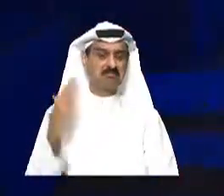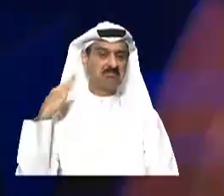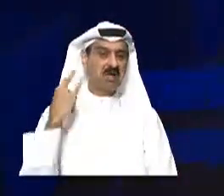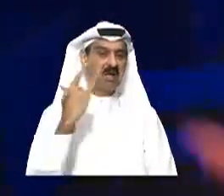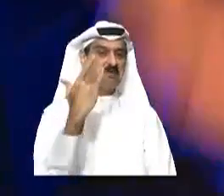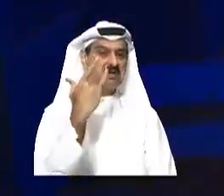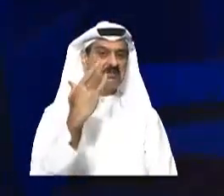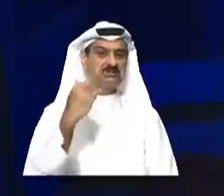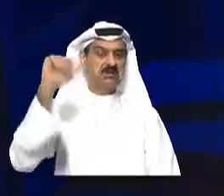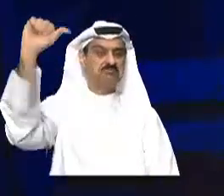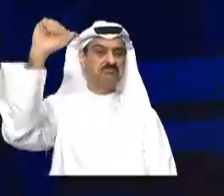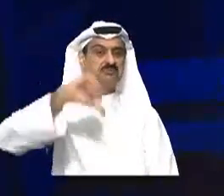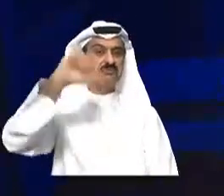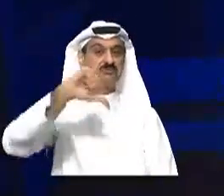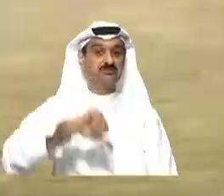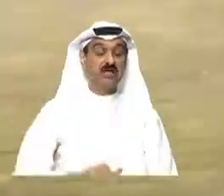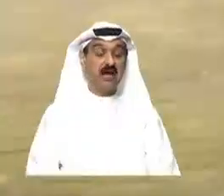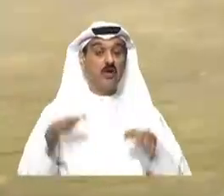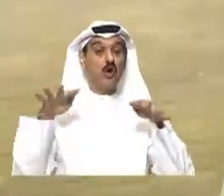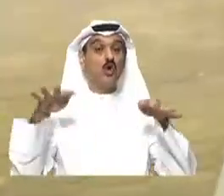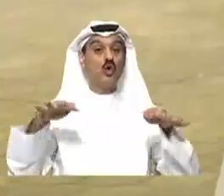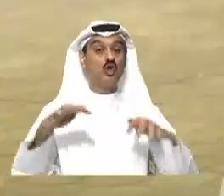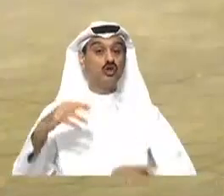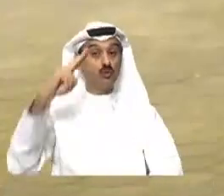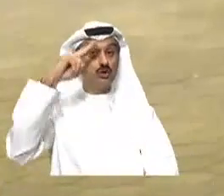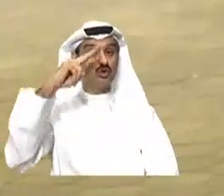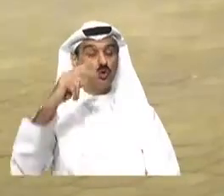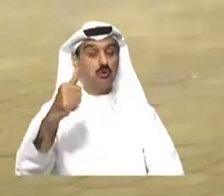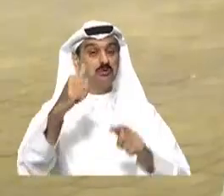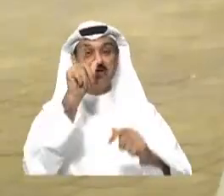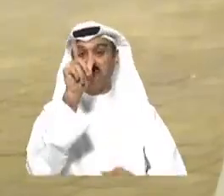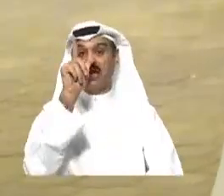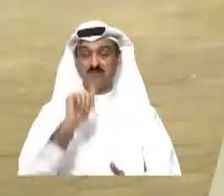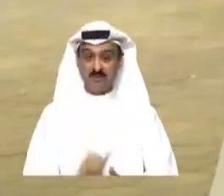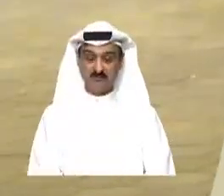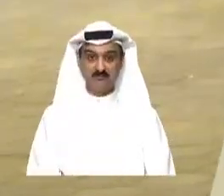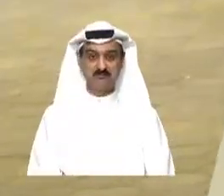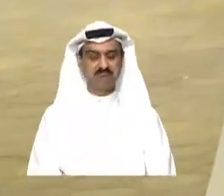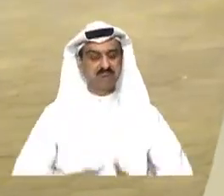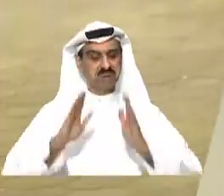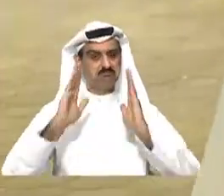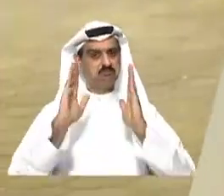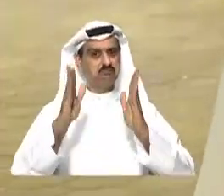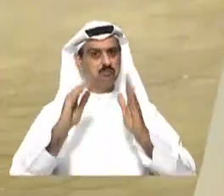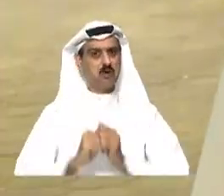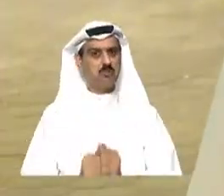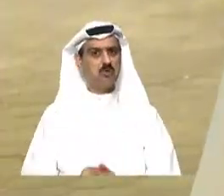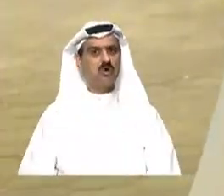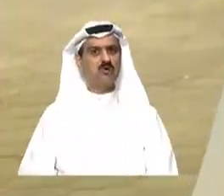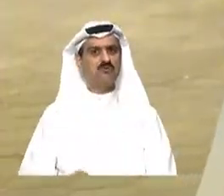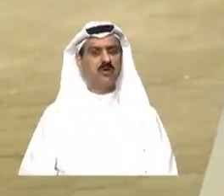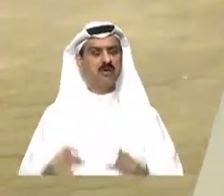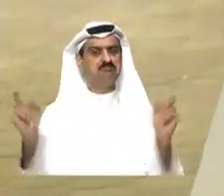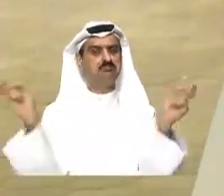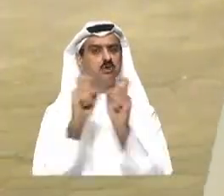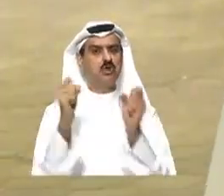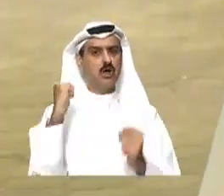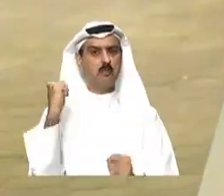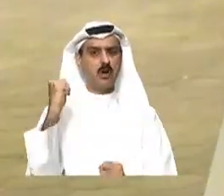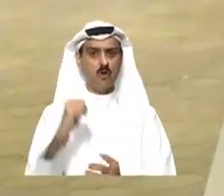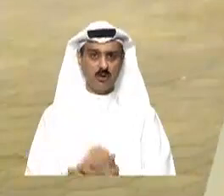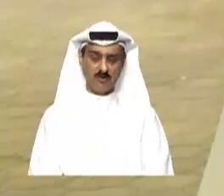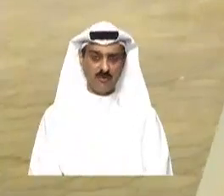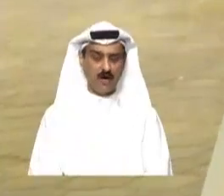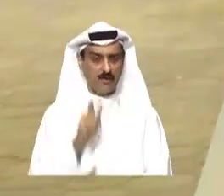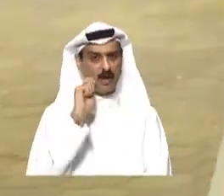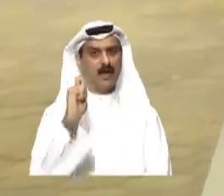هو ميسي، أحسن من ميسي بعد. والله بصراحة أهنيهم على اللعب النظيف، وكانوا رجال بالملعب يعني، والمباراة المفروض